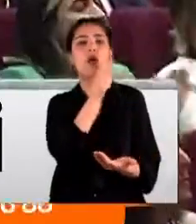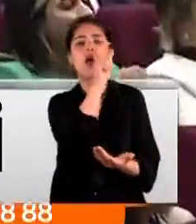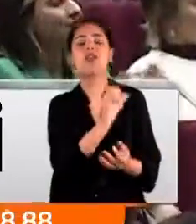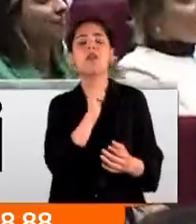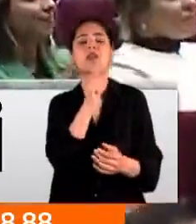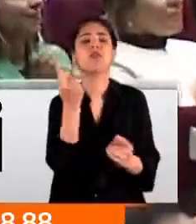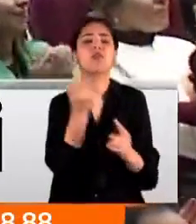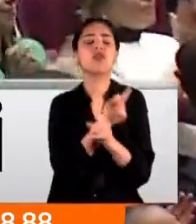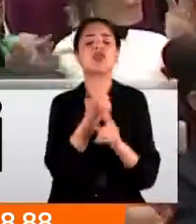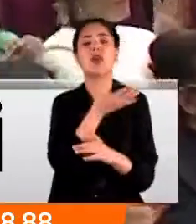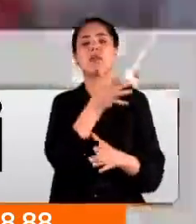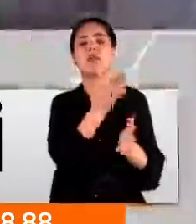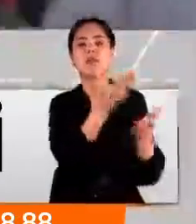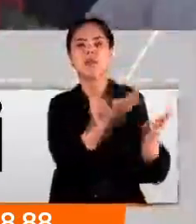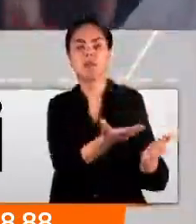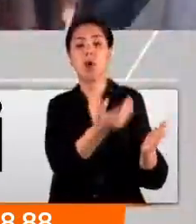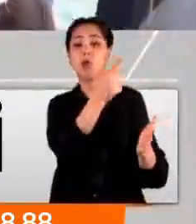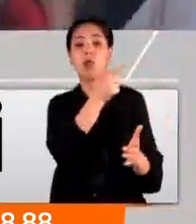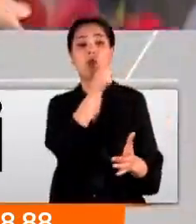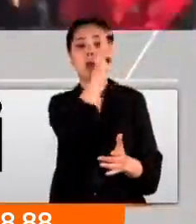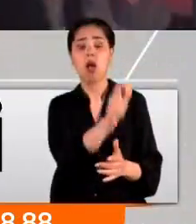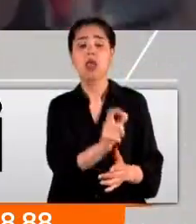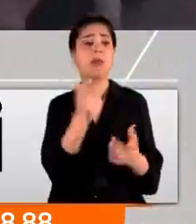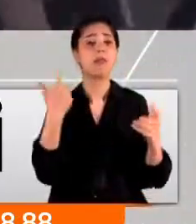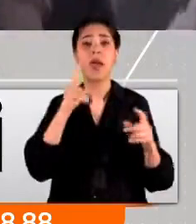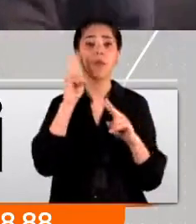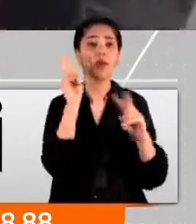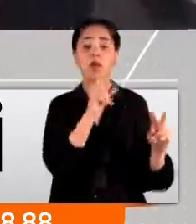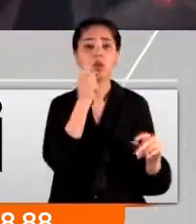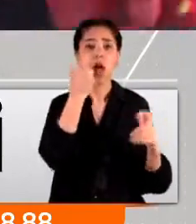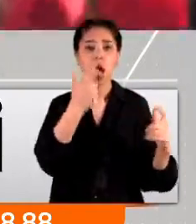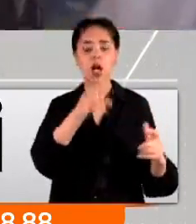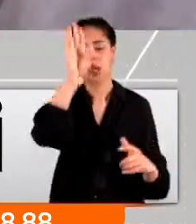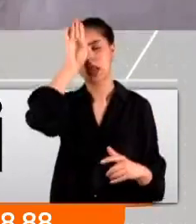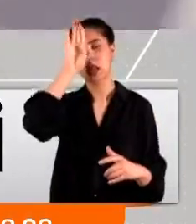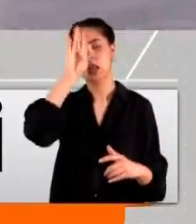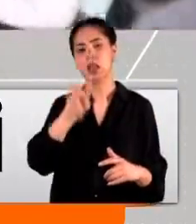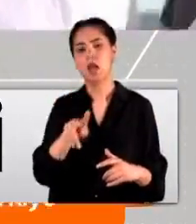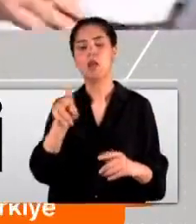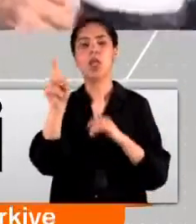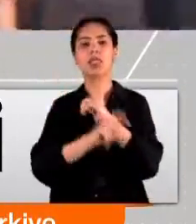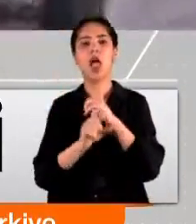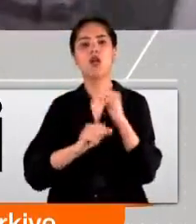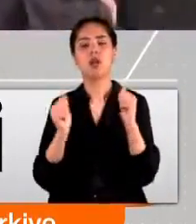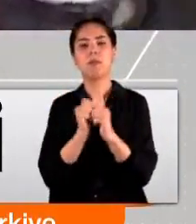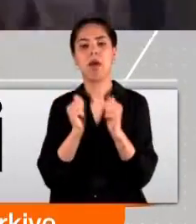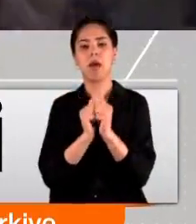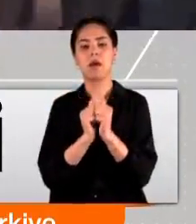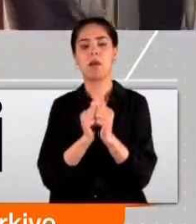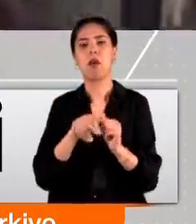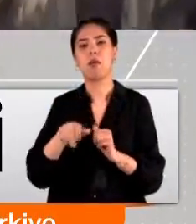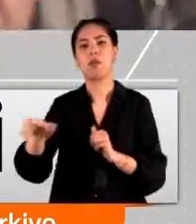ki? Sözleri giderek sertleşti. Bu adamı nerede görürsünüz? Ankara'dan İstanbul'a teröristlerle kol